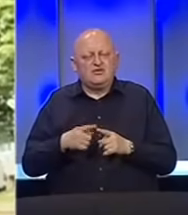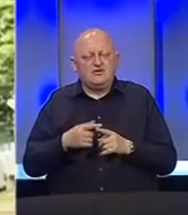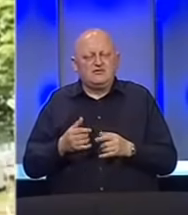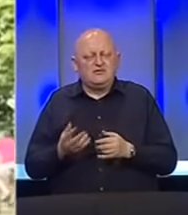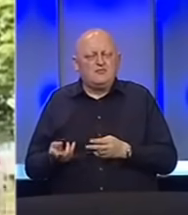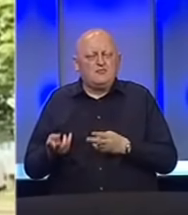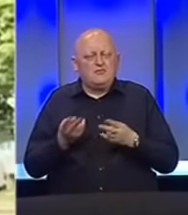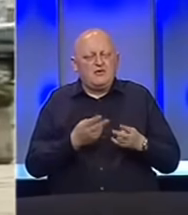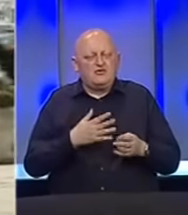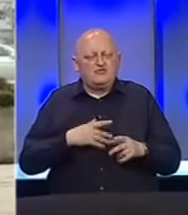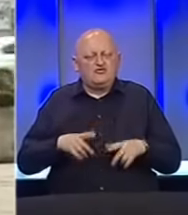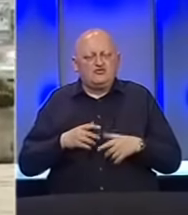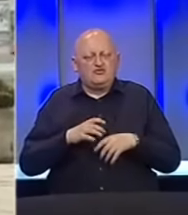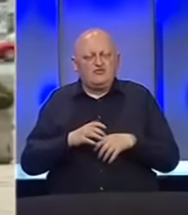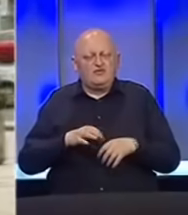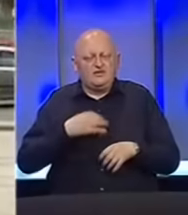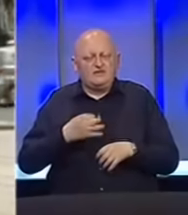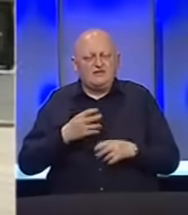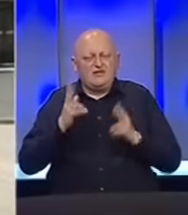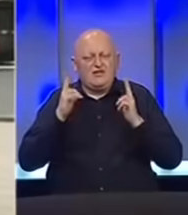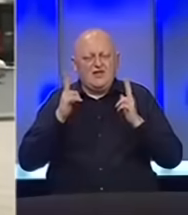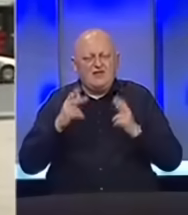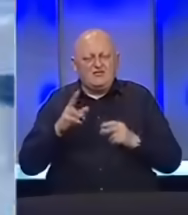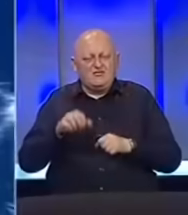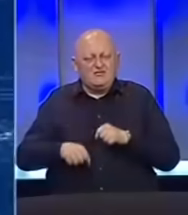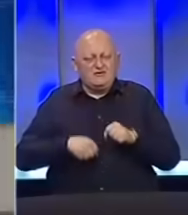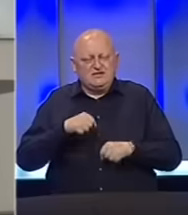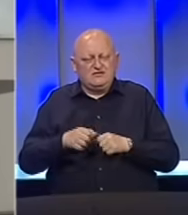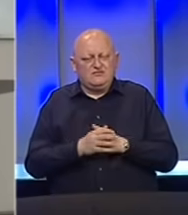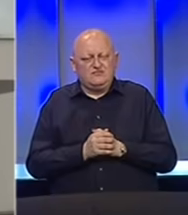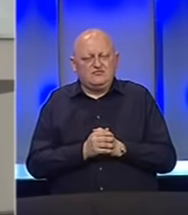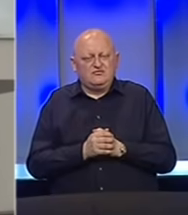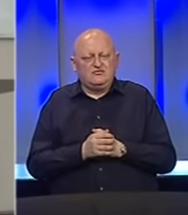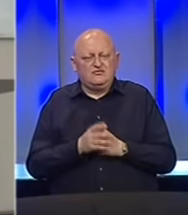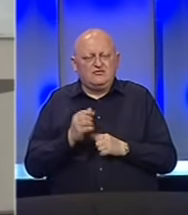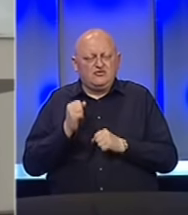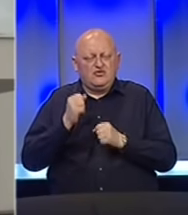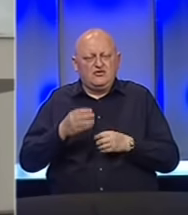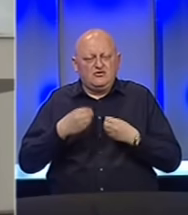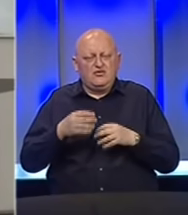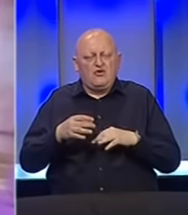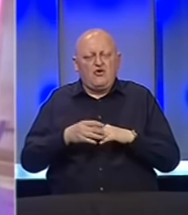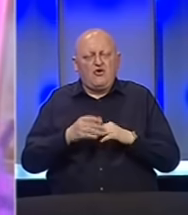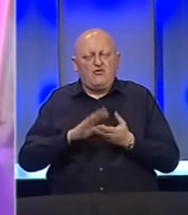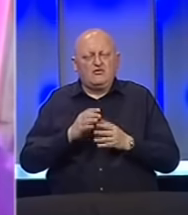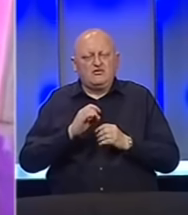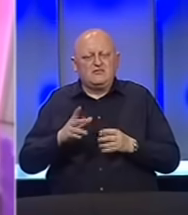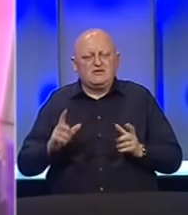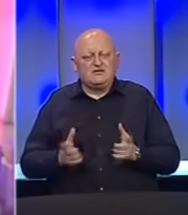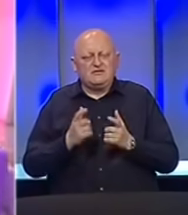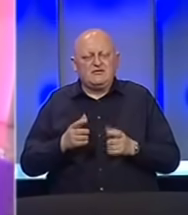gradskog prevoza u svoj život uveli zdravije navike, vožnju bicikla. Donosimo i priču o vjenčanjima bez svadbi u